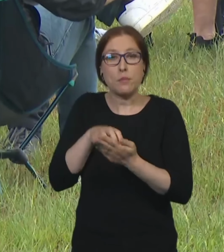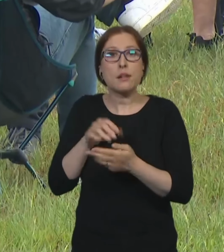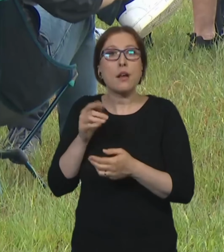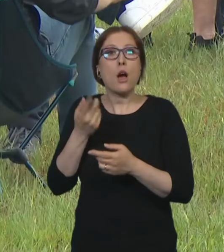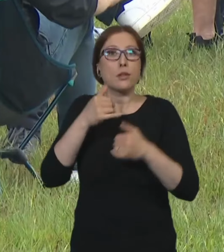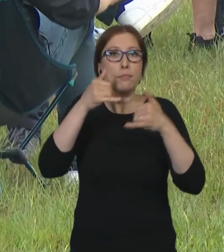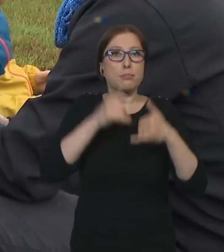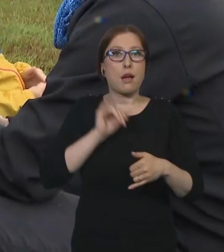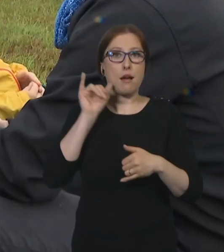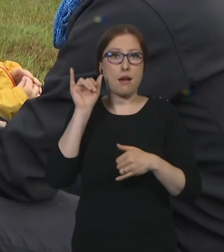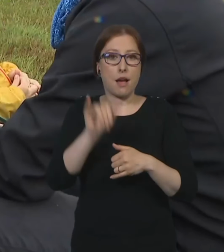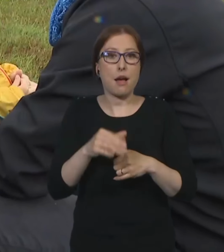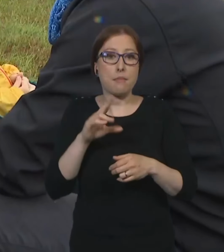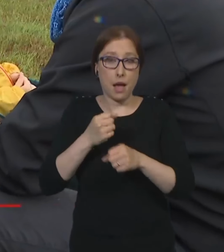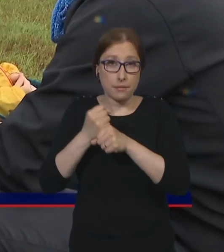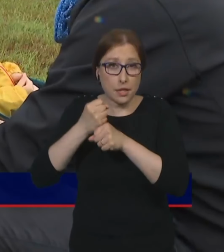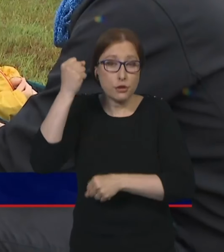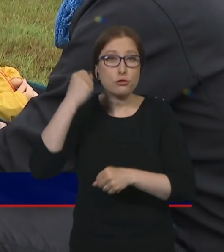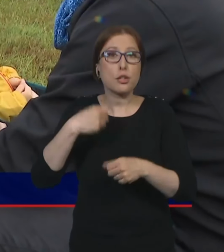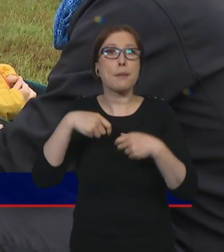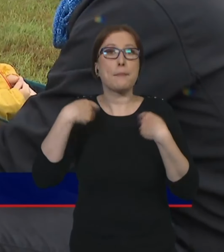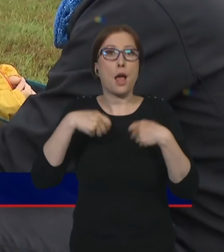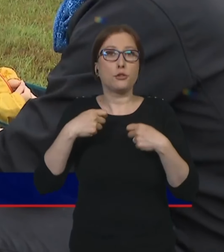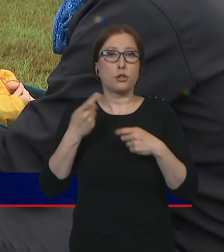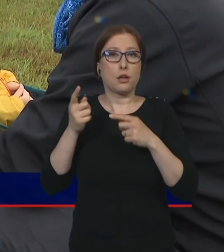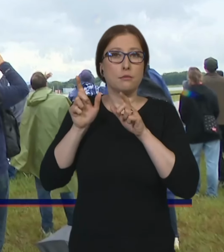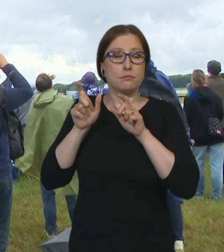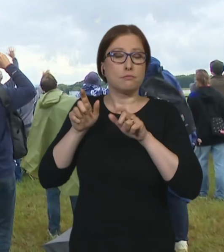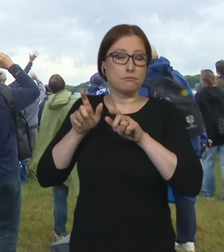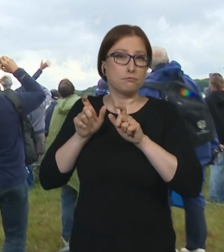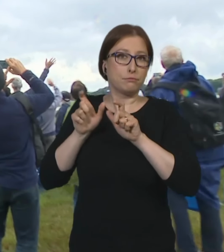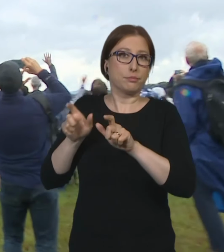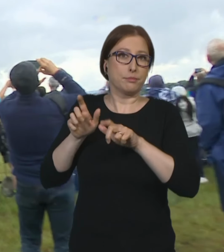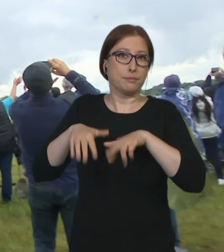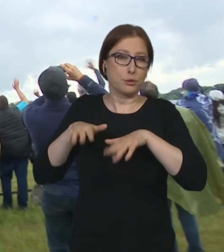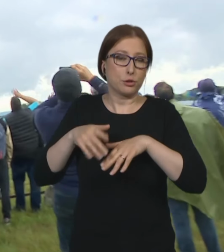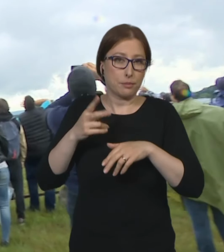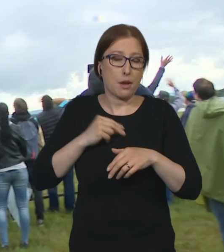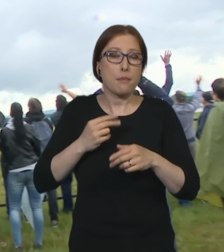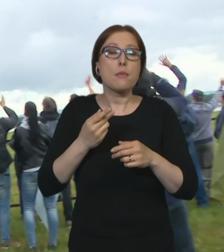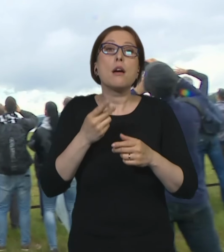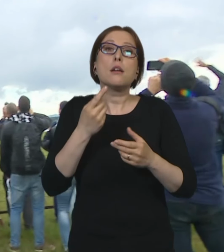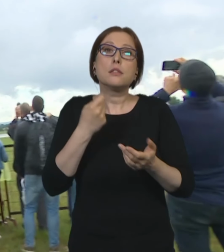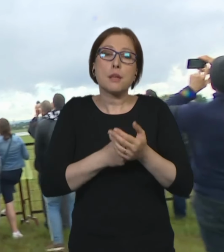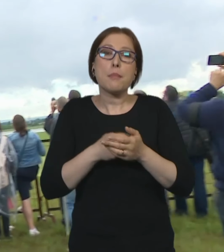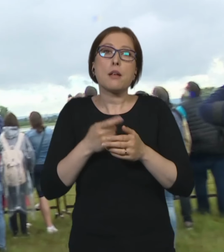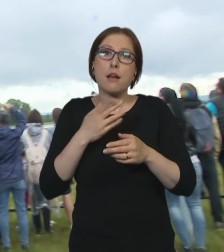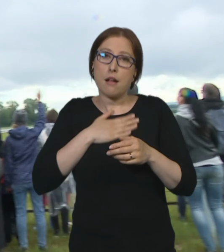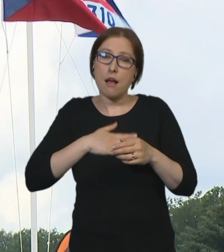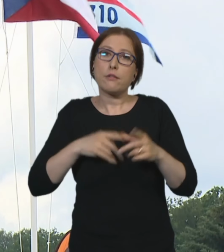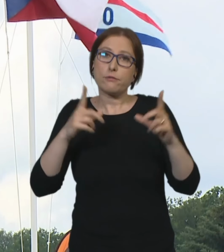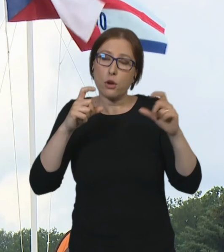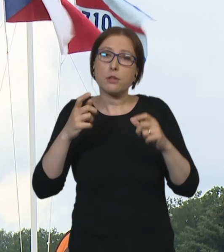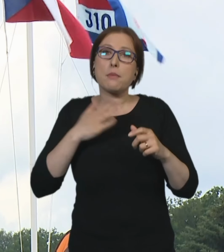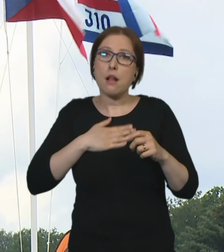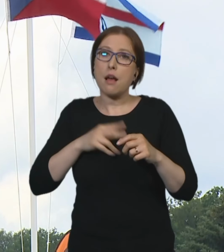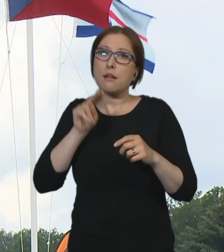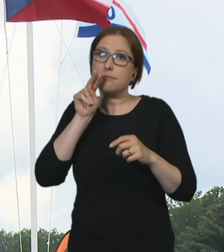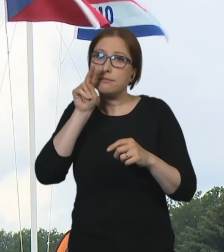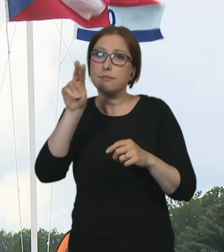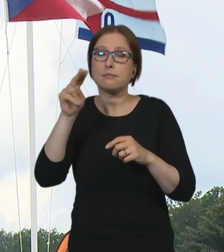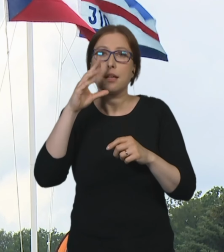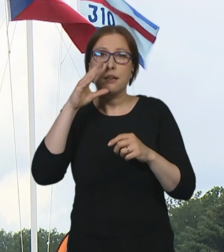z Prahy. Máme deštník, máme pláštěnky, takže v pohodě. Já rád fotím a i lítám. Mraky na obloze naopak s